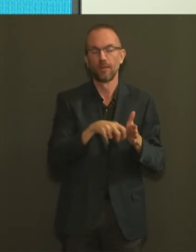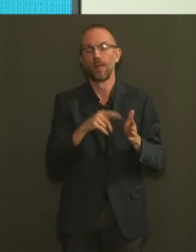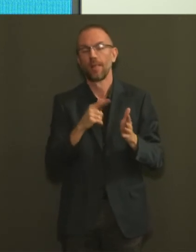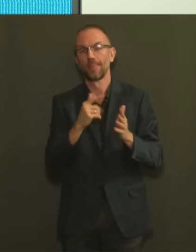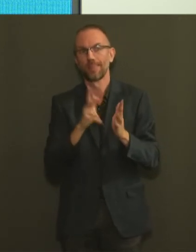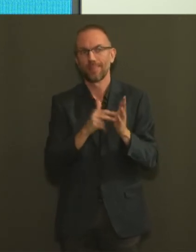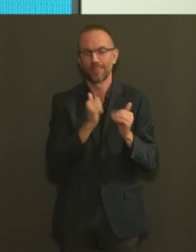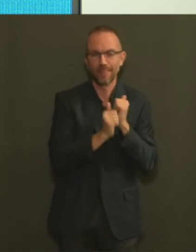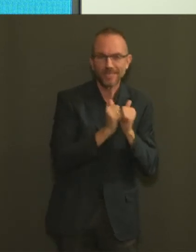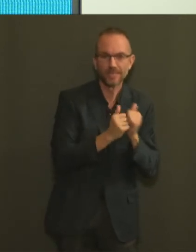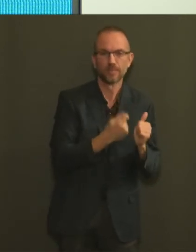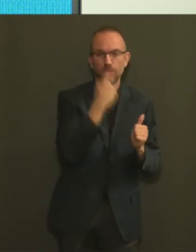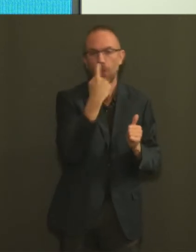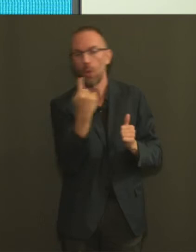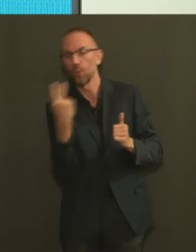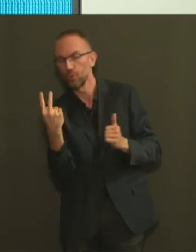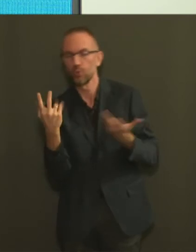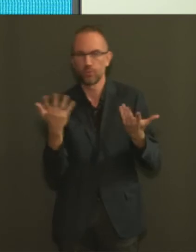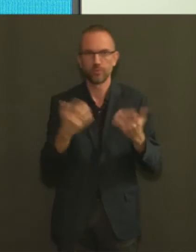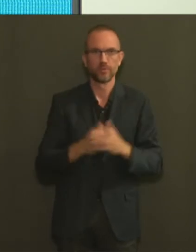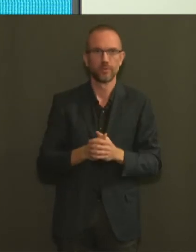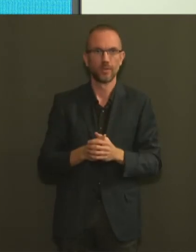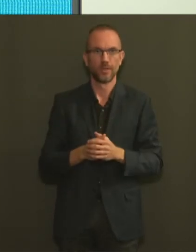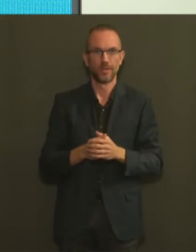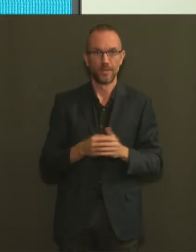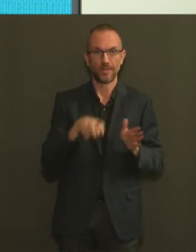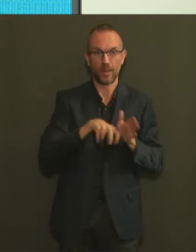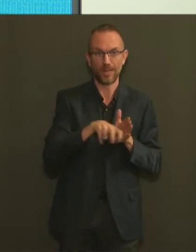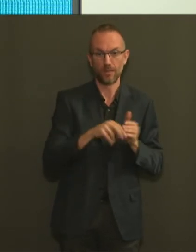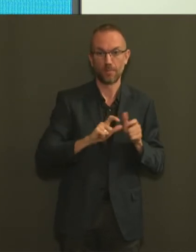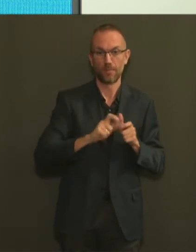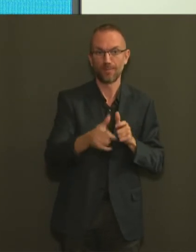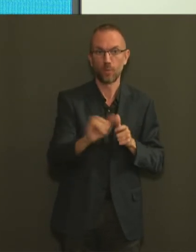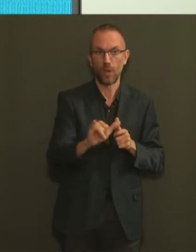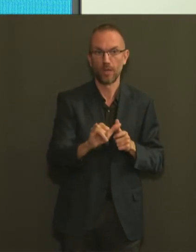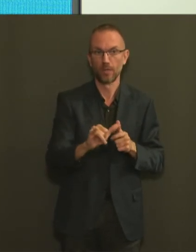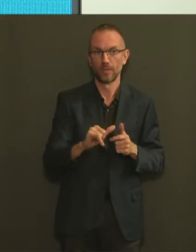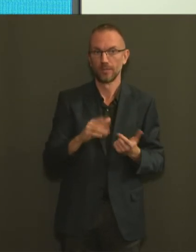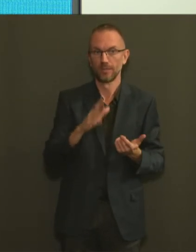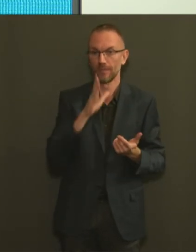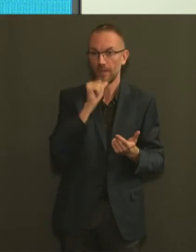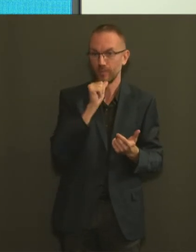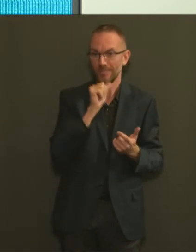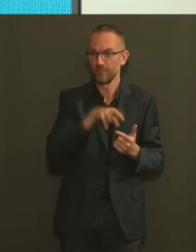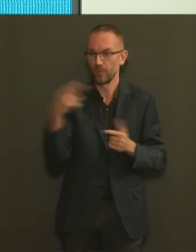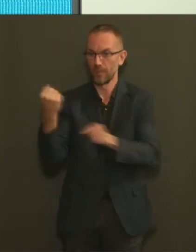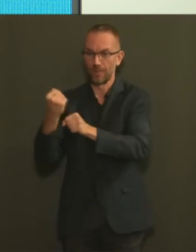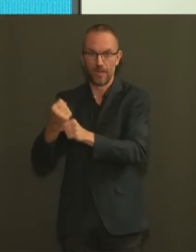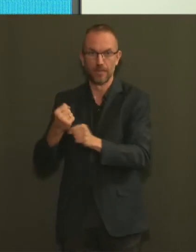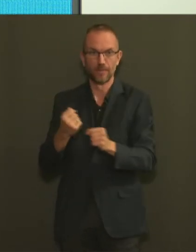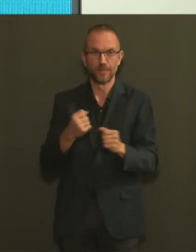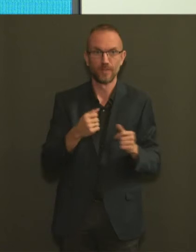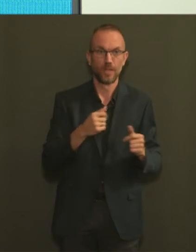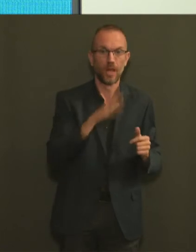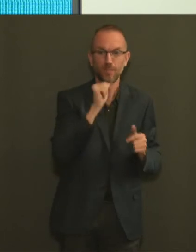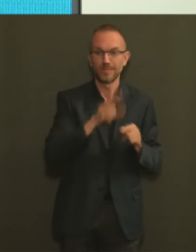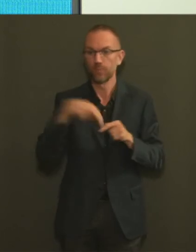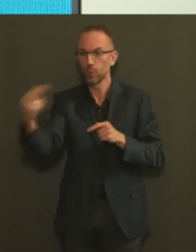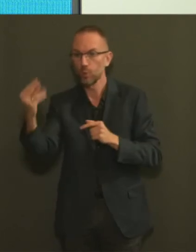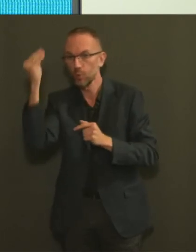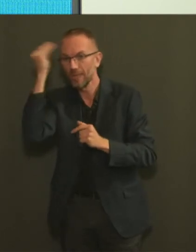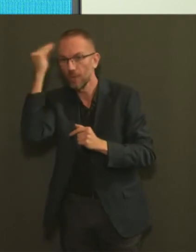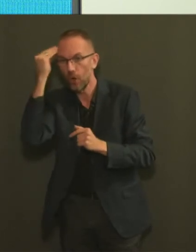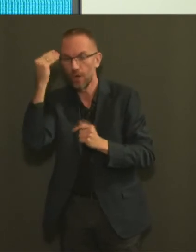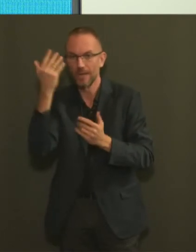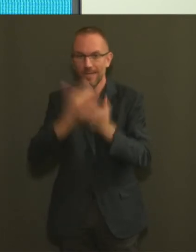cette quarantaine peut avoir un impact sur aussi votre travail est sous vos études puisque on pourrait